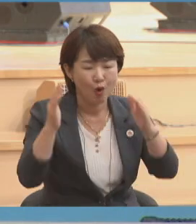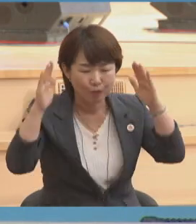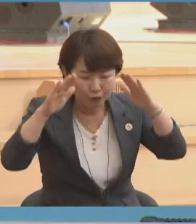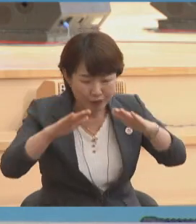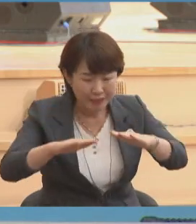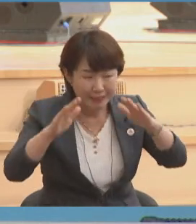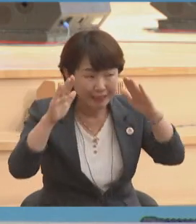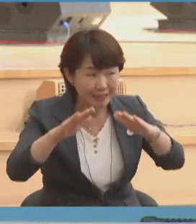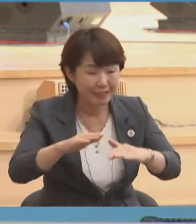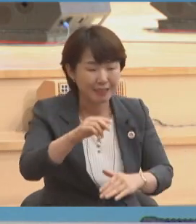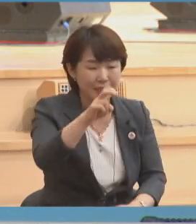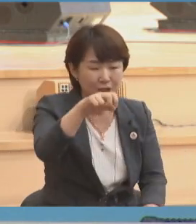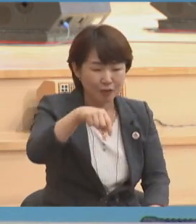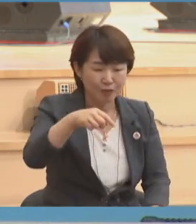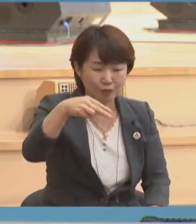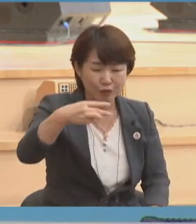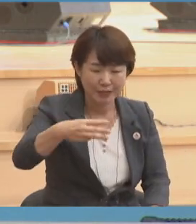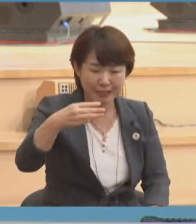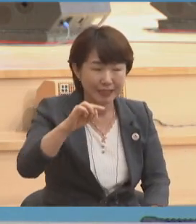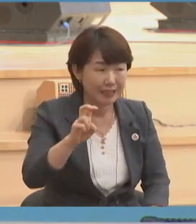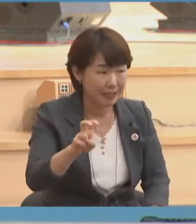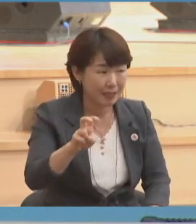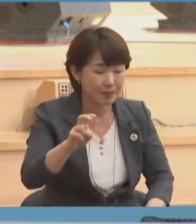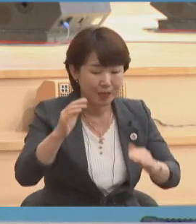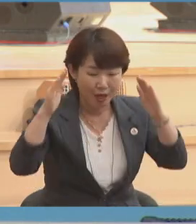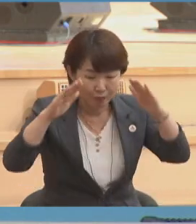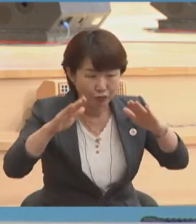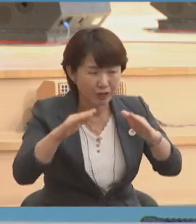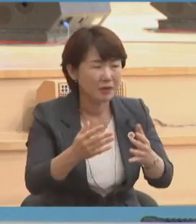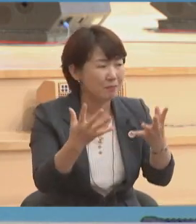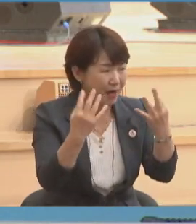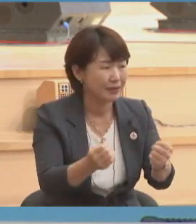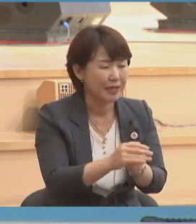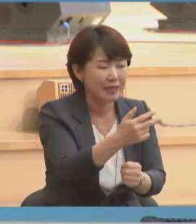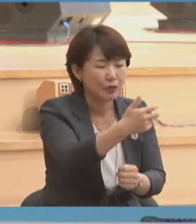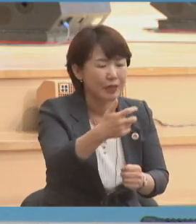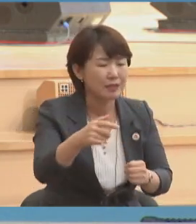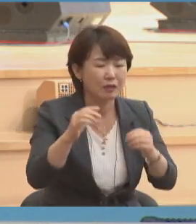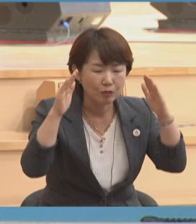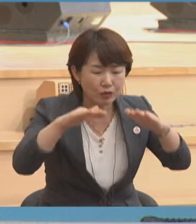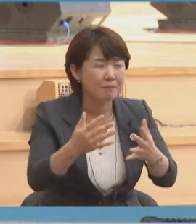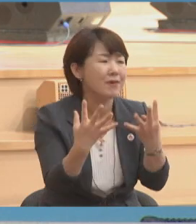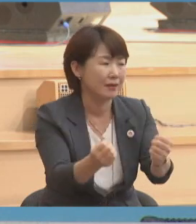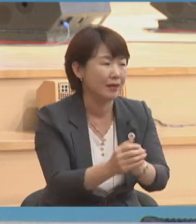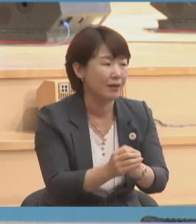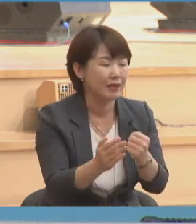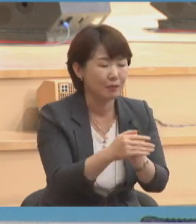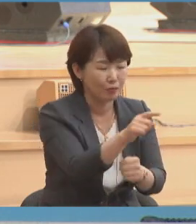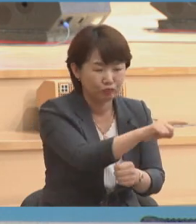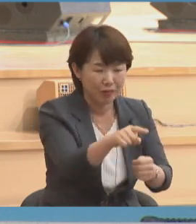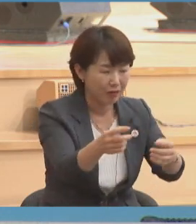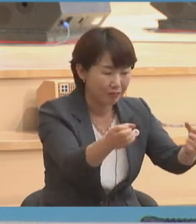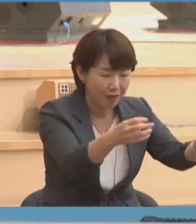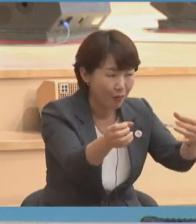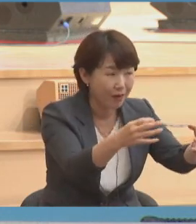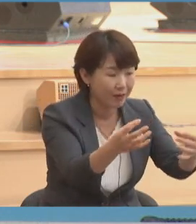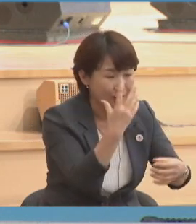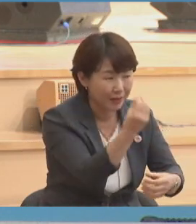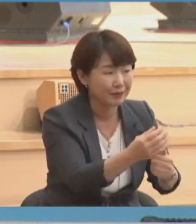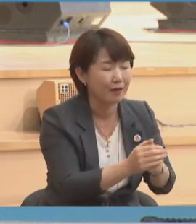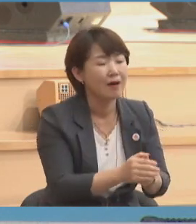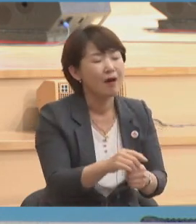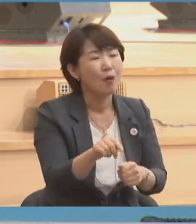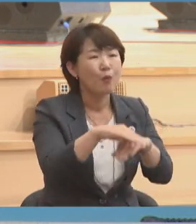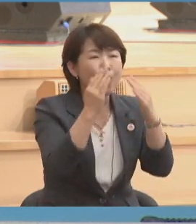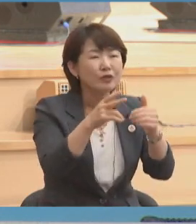나누게 됐다. 그러니까 인도네시아니까 무슬림이 많잖아요. 얘기를 나누게 됐다는 거예요. 모든 종교는